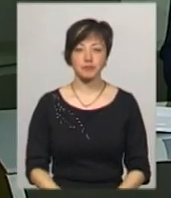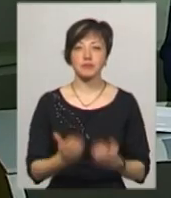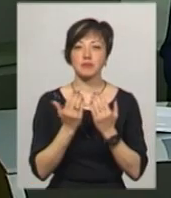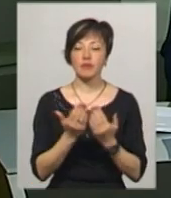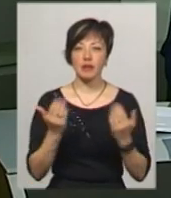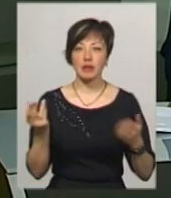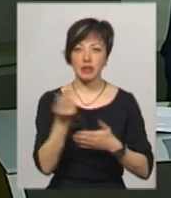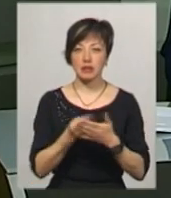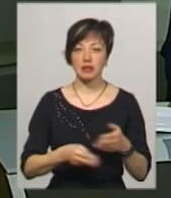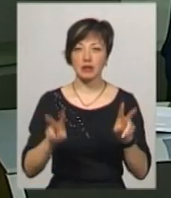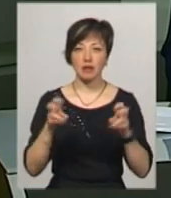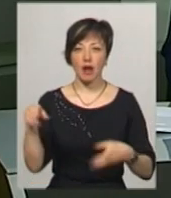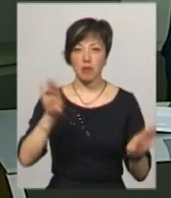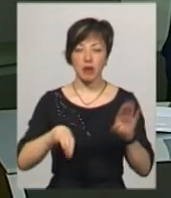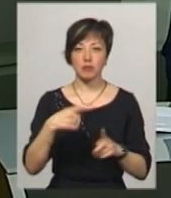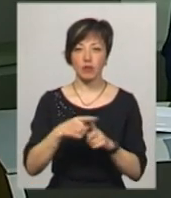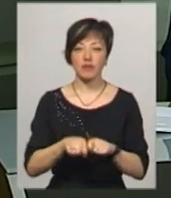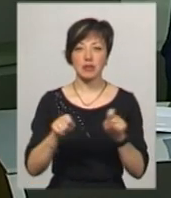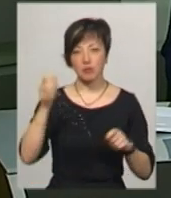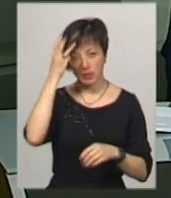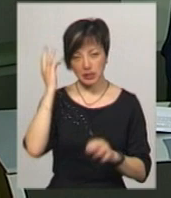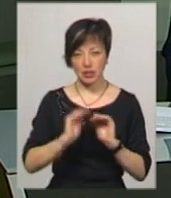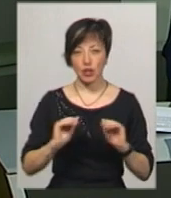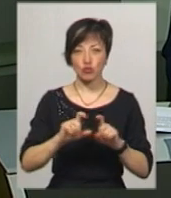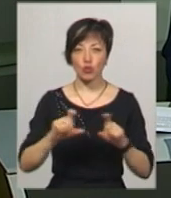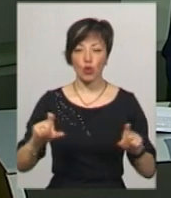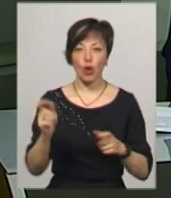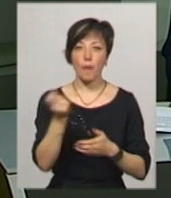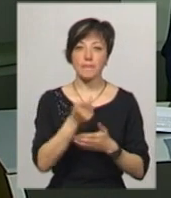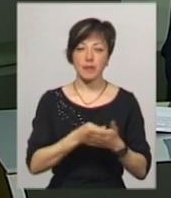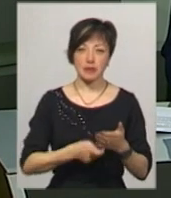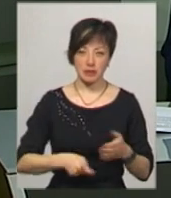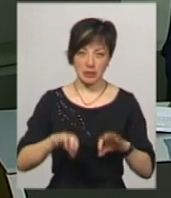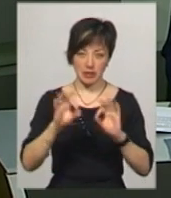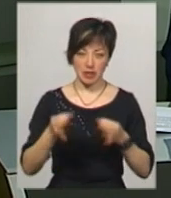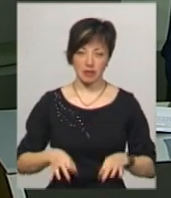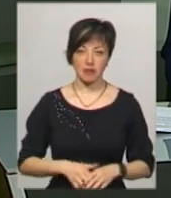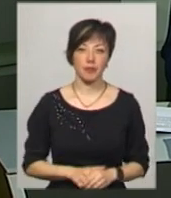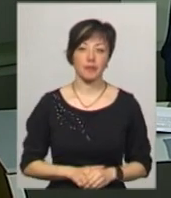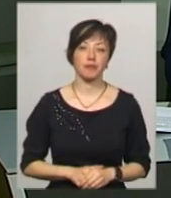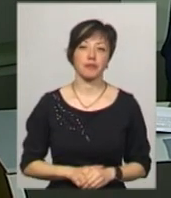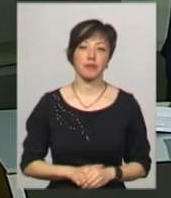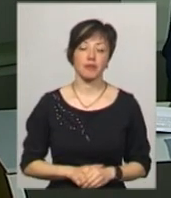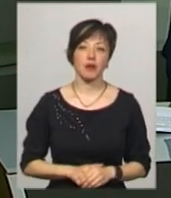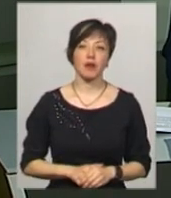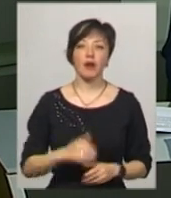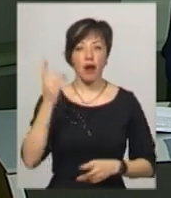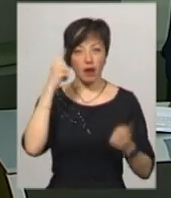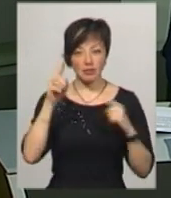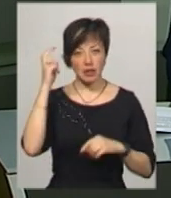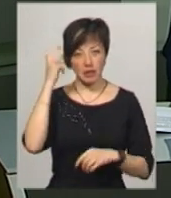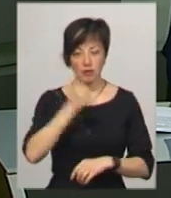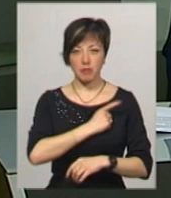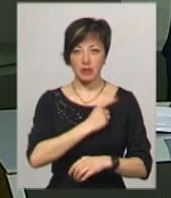Виставка картин із назвою «Карпати плюс» відкрилась у Хмельницькій дитячій школі образотворчого та декоративно-прикладного мистецтва. Її автор –